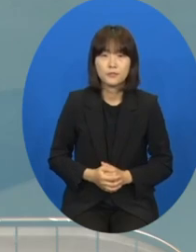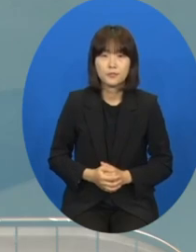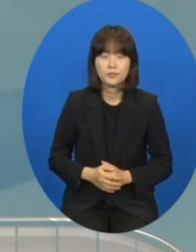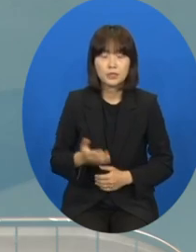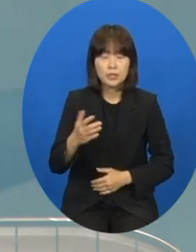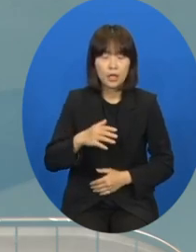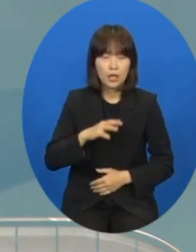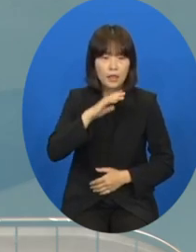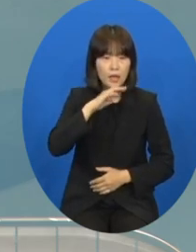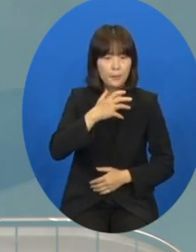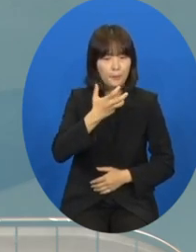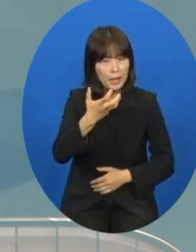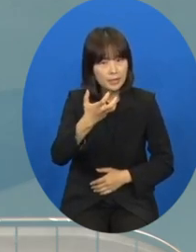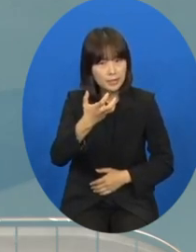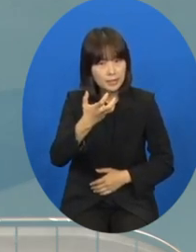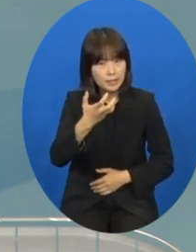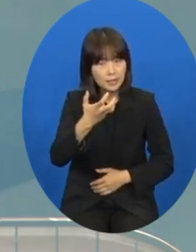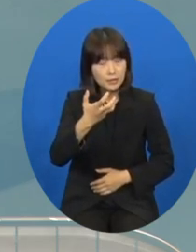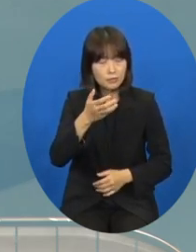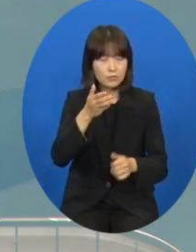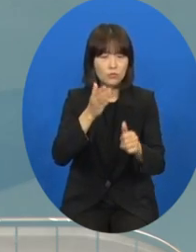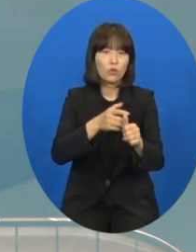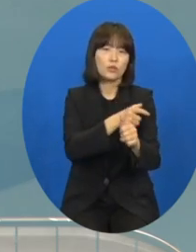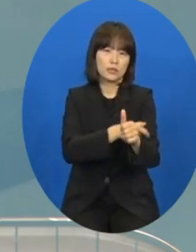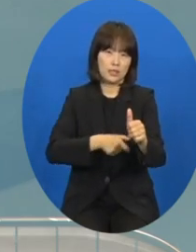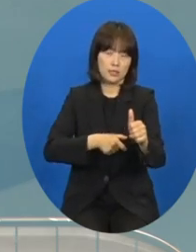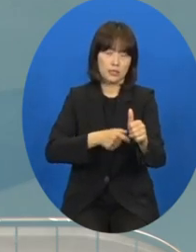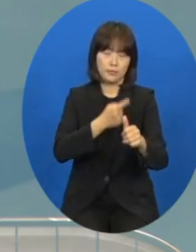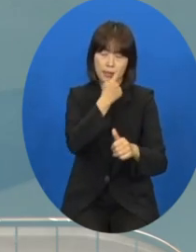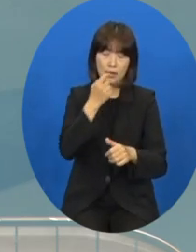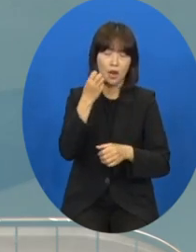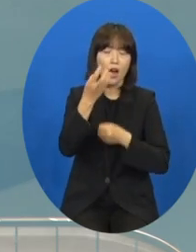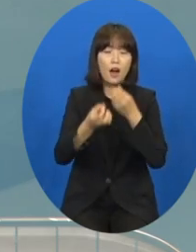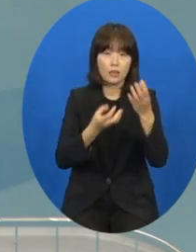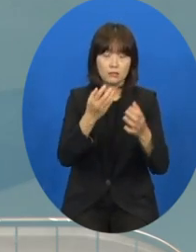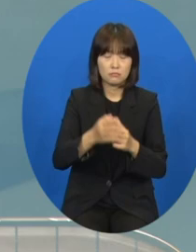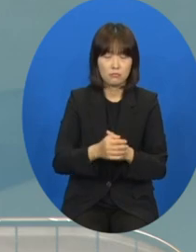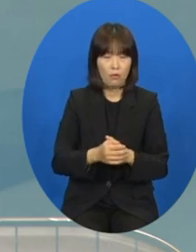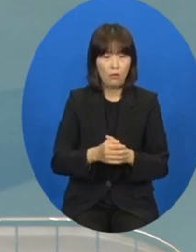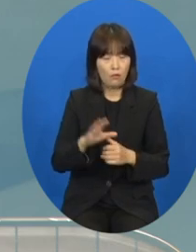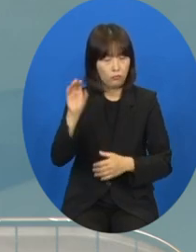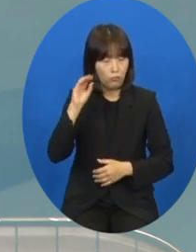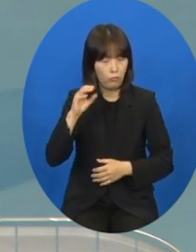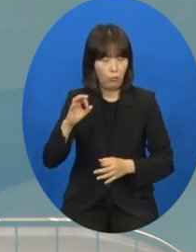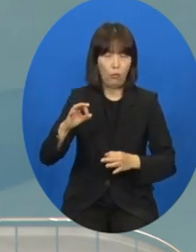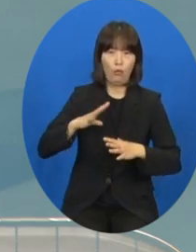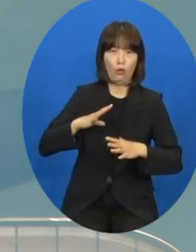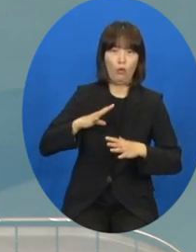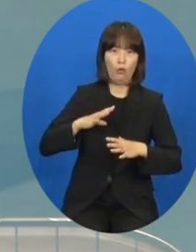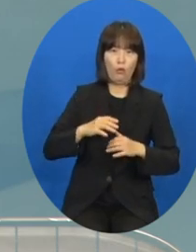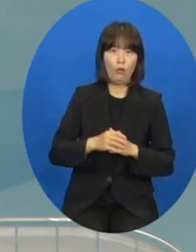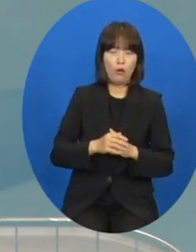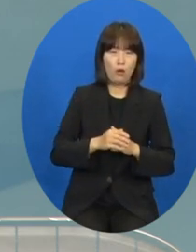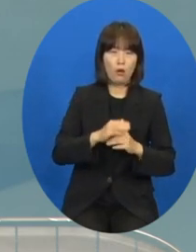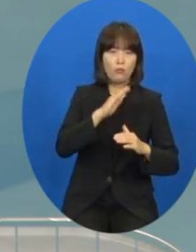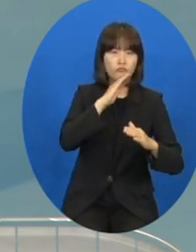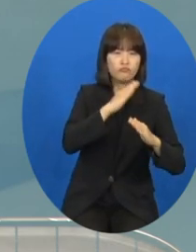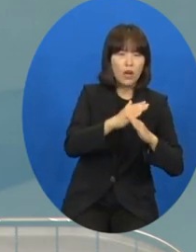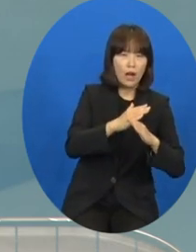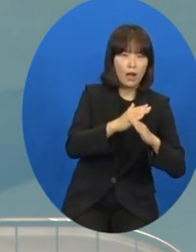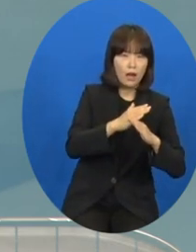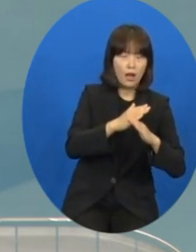80이 넘으신 권사님 한 분이 간증을 하셨어요. 깜짝 놀랐습니다. 난팍 한 첩이셨어요.